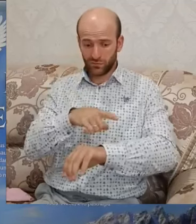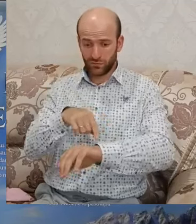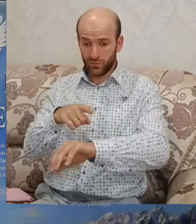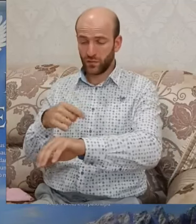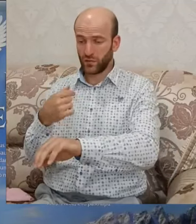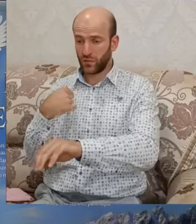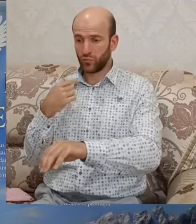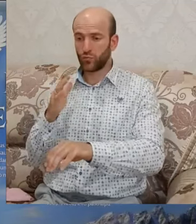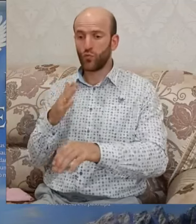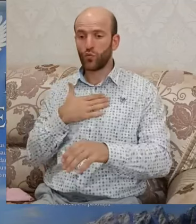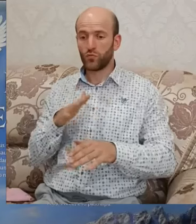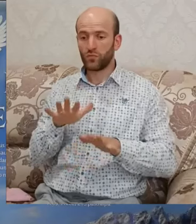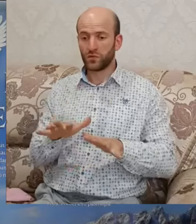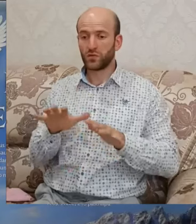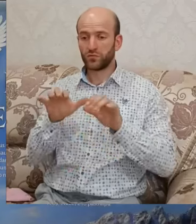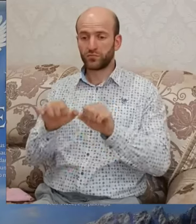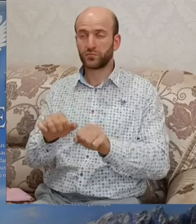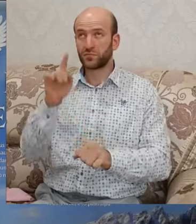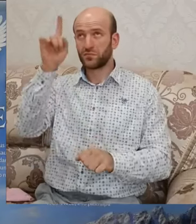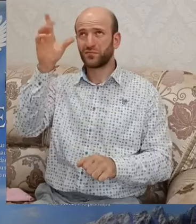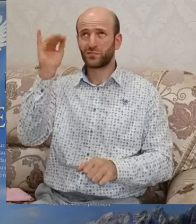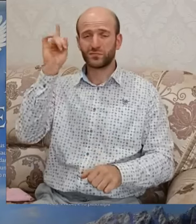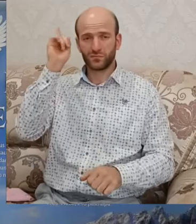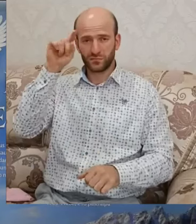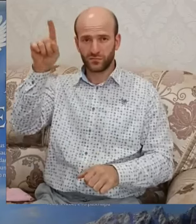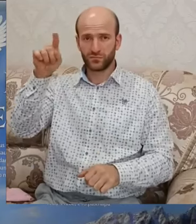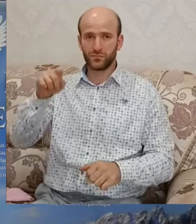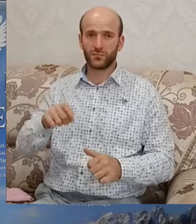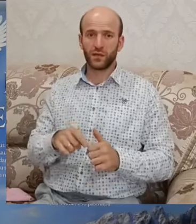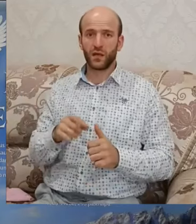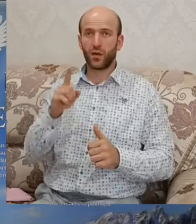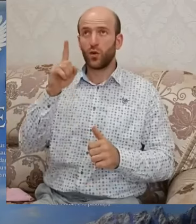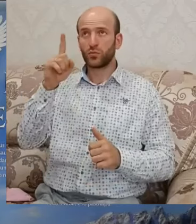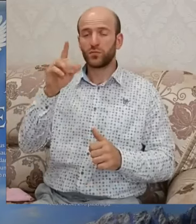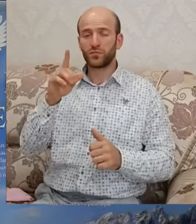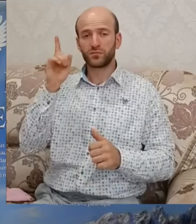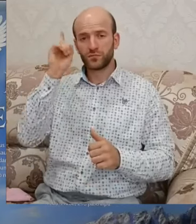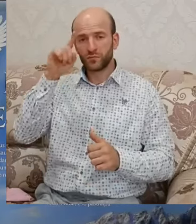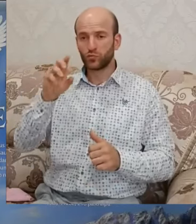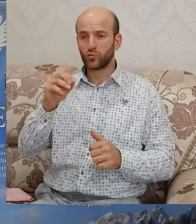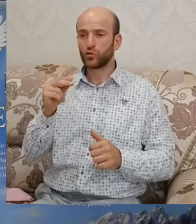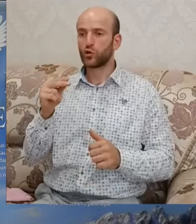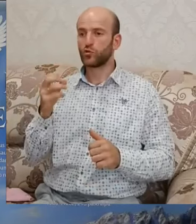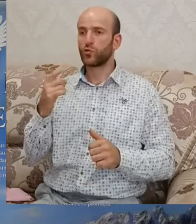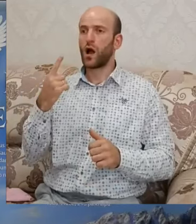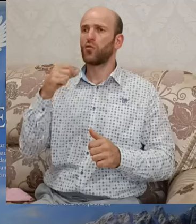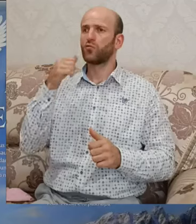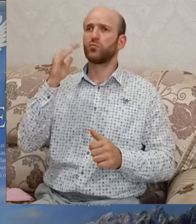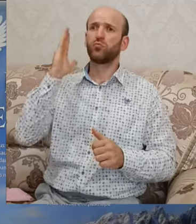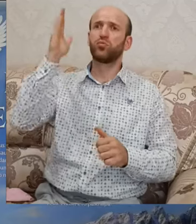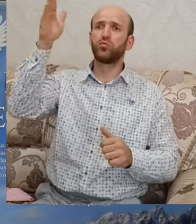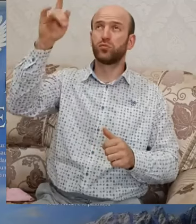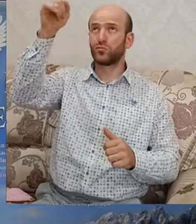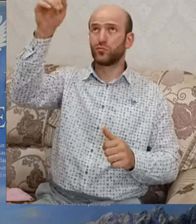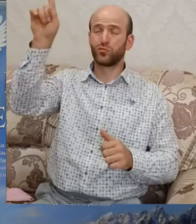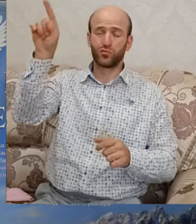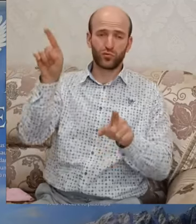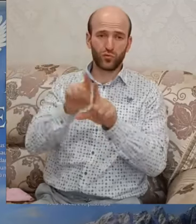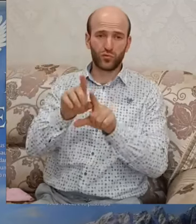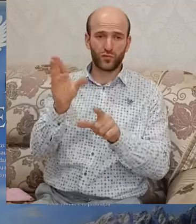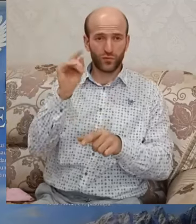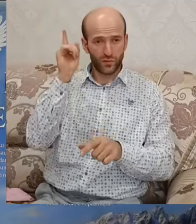немножко. Ir jisai žino, kur aš būsiu dar po metų, jeigu jisai leis. И он знает, где я буду еще через год, если он позволит. Ir kur tu būsi, ir kur mes